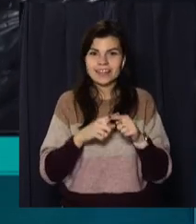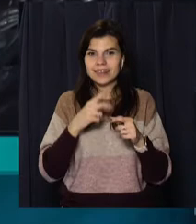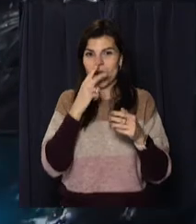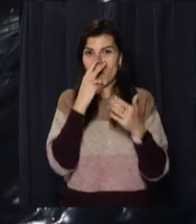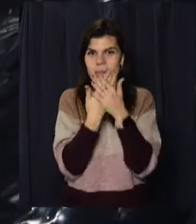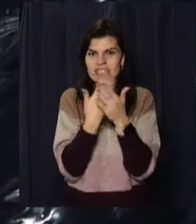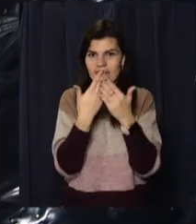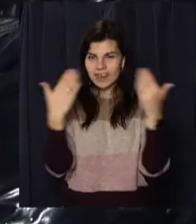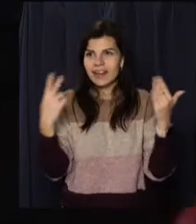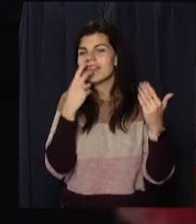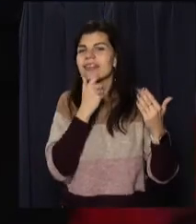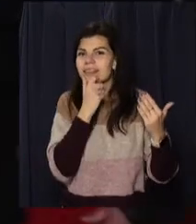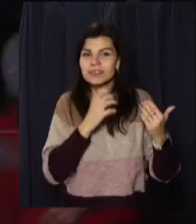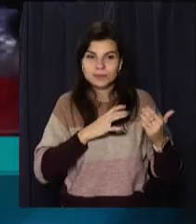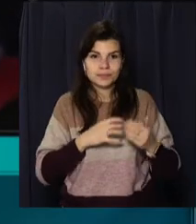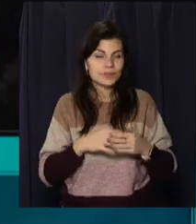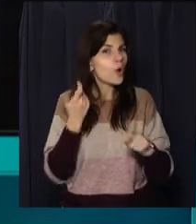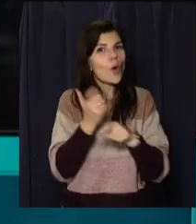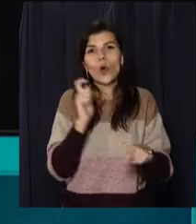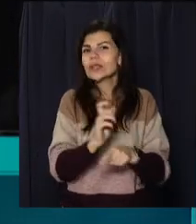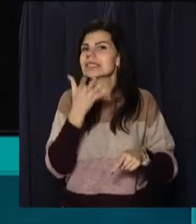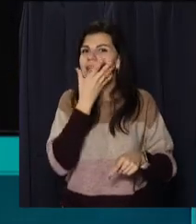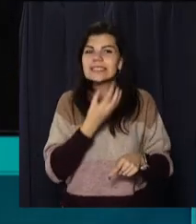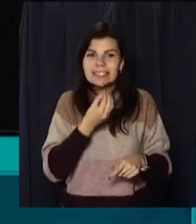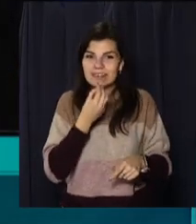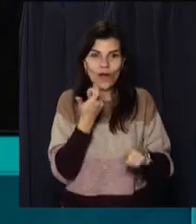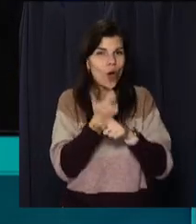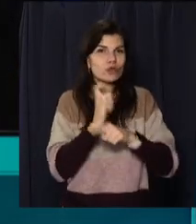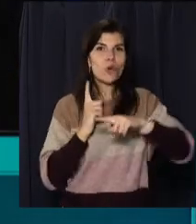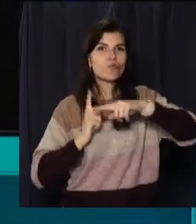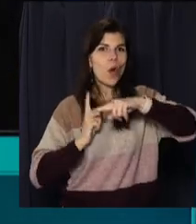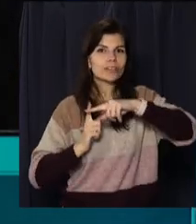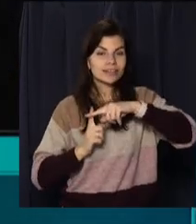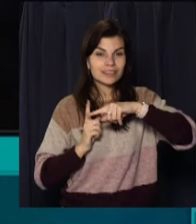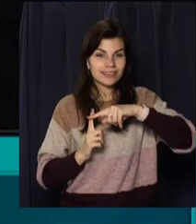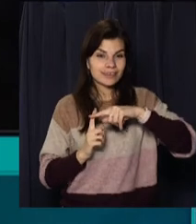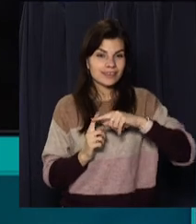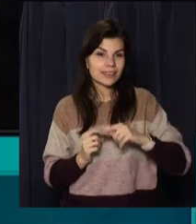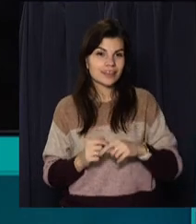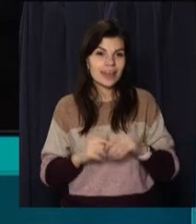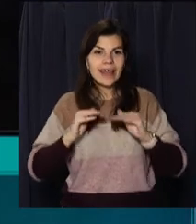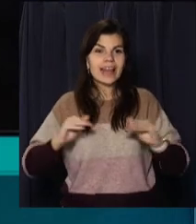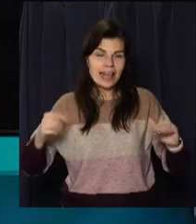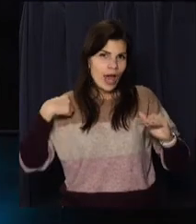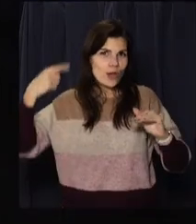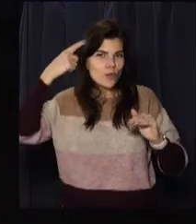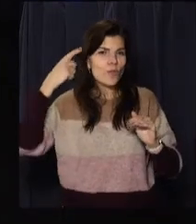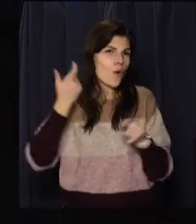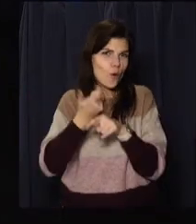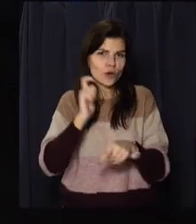стене. Очень красиво, очень позитивно. Детям, я думаю,